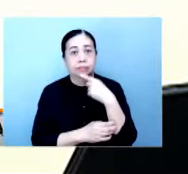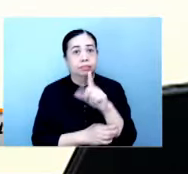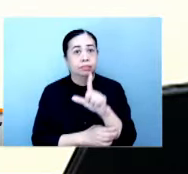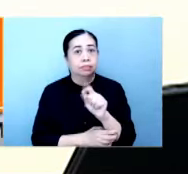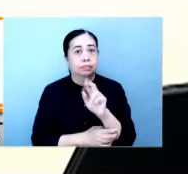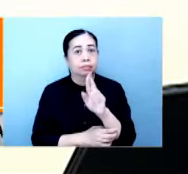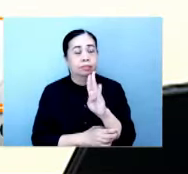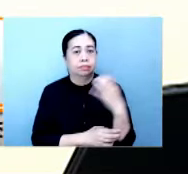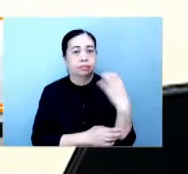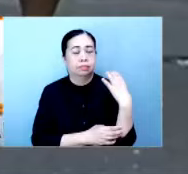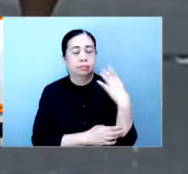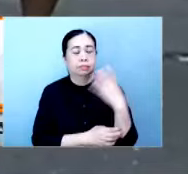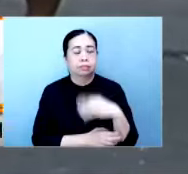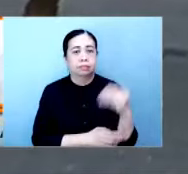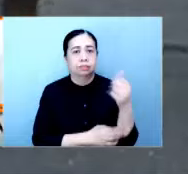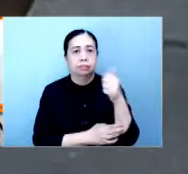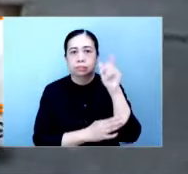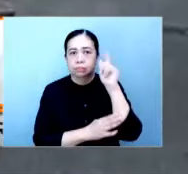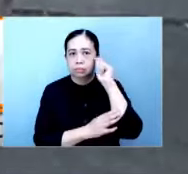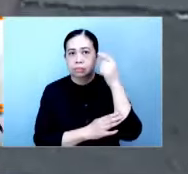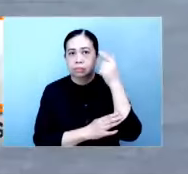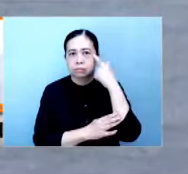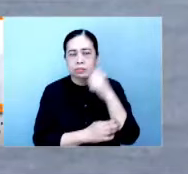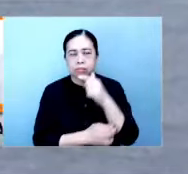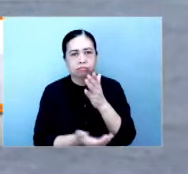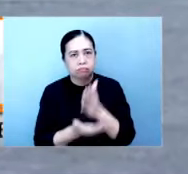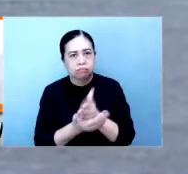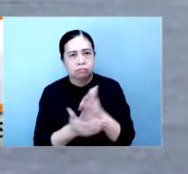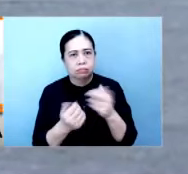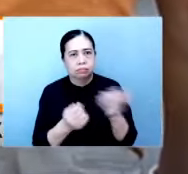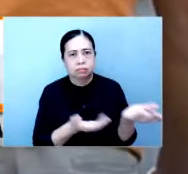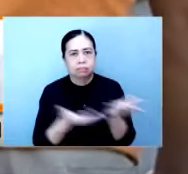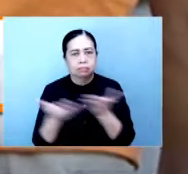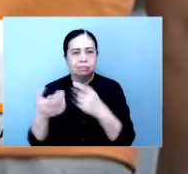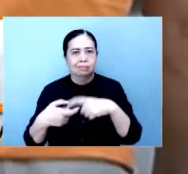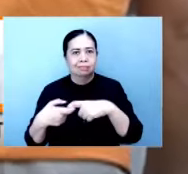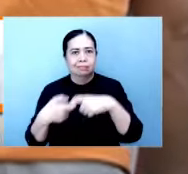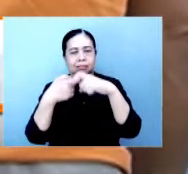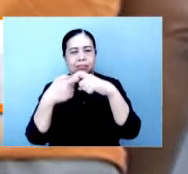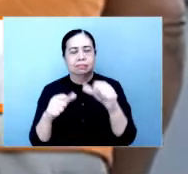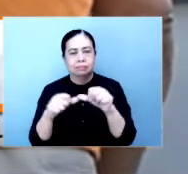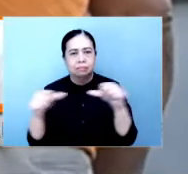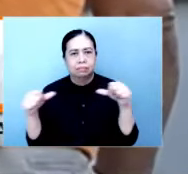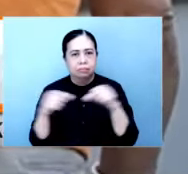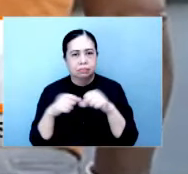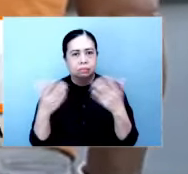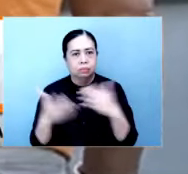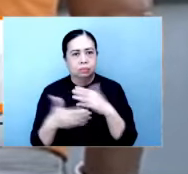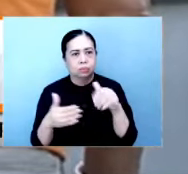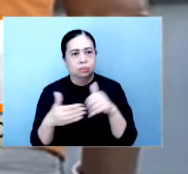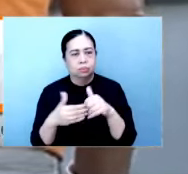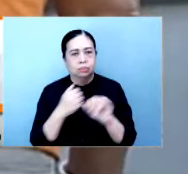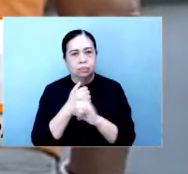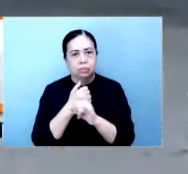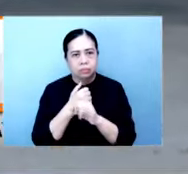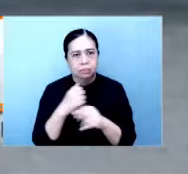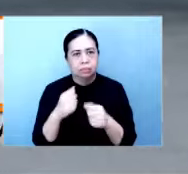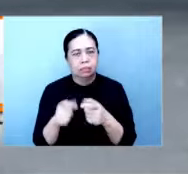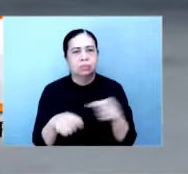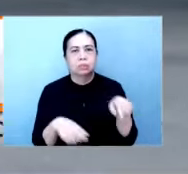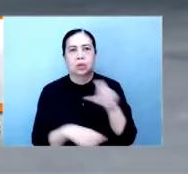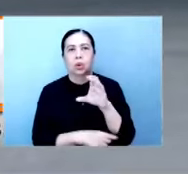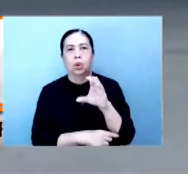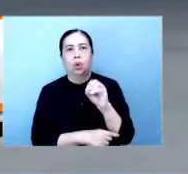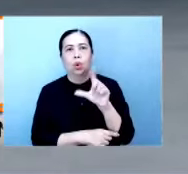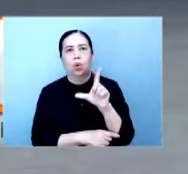Chairman Chopolo Guadis, haharangin at dadalhin sa impounding area ang mga mahuhuling jeep. Ituturing na kasing koloro mga jeep